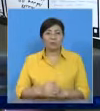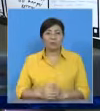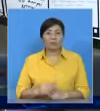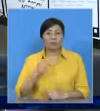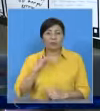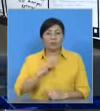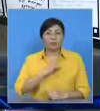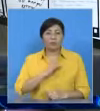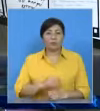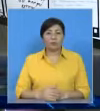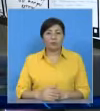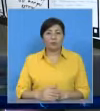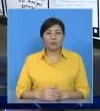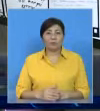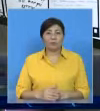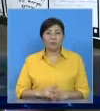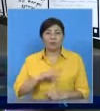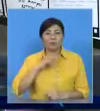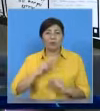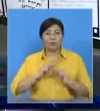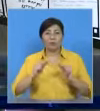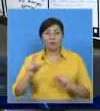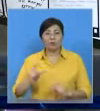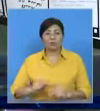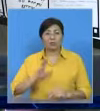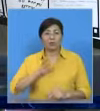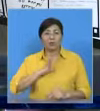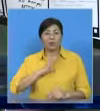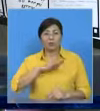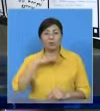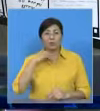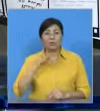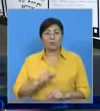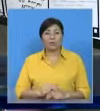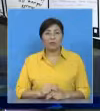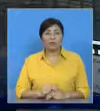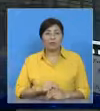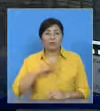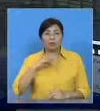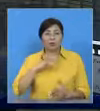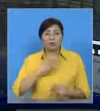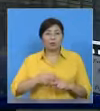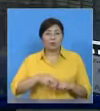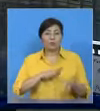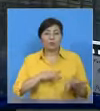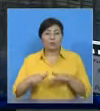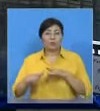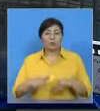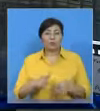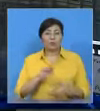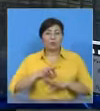сол өнеге болып, ұстаз болып, қаншама дәрігерлер үлгі алып тұрды. Осы шараның